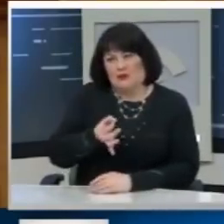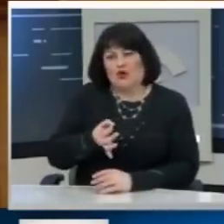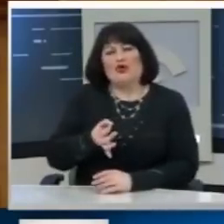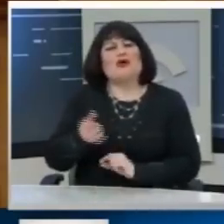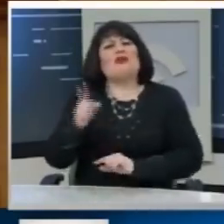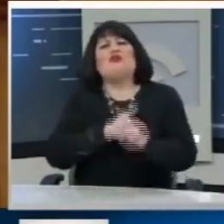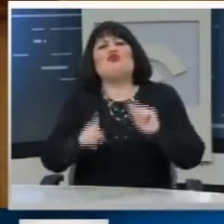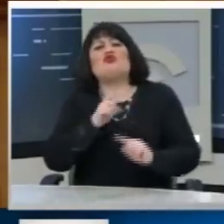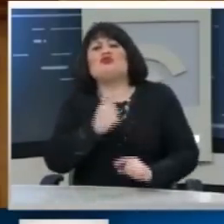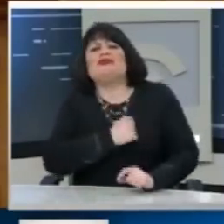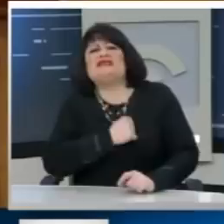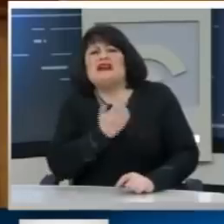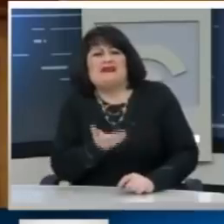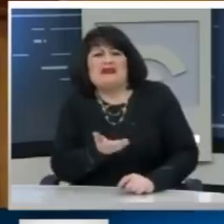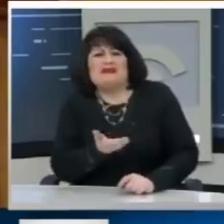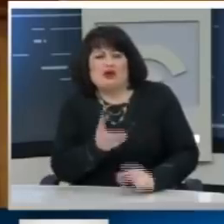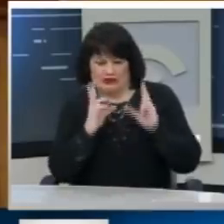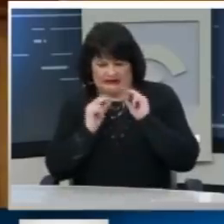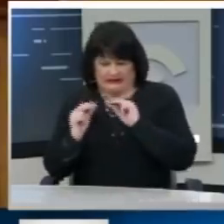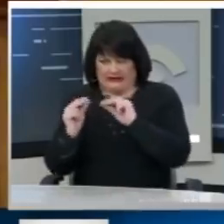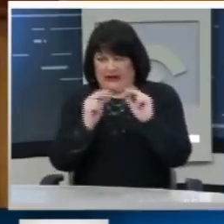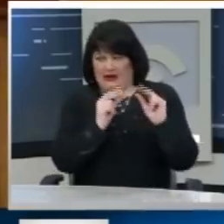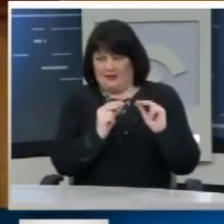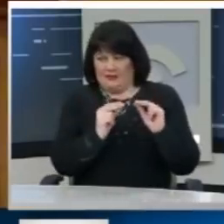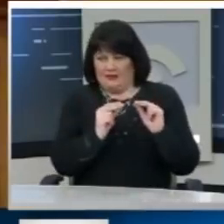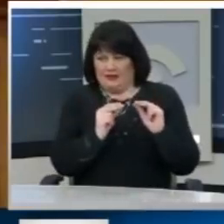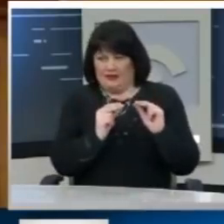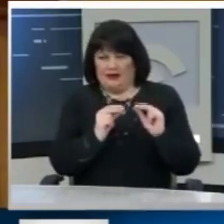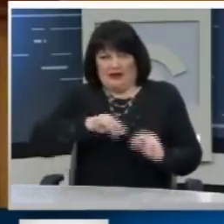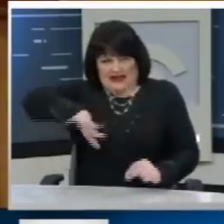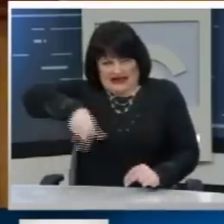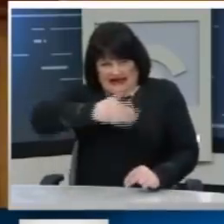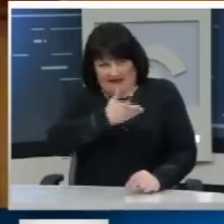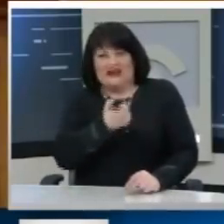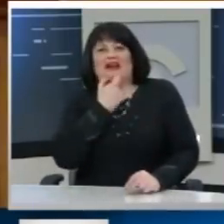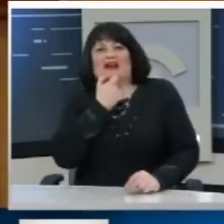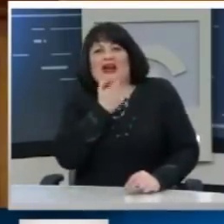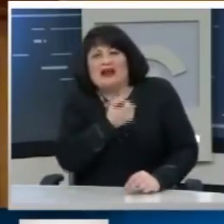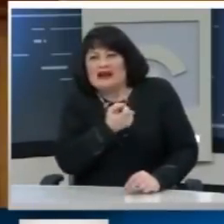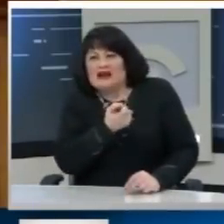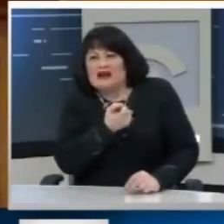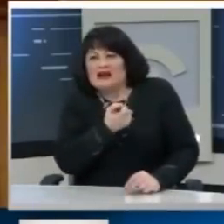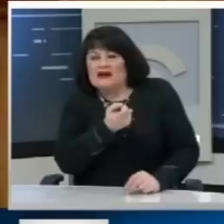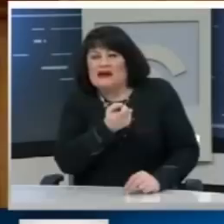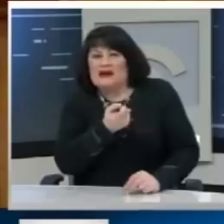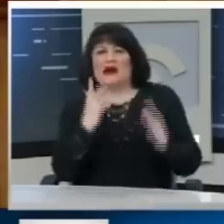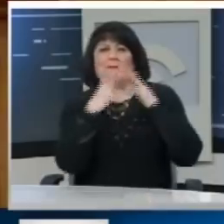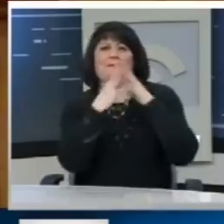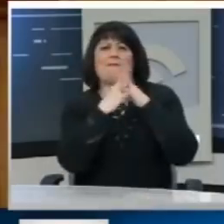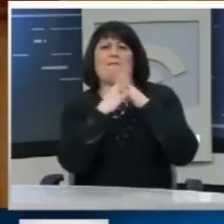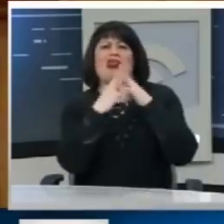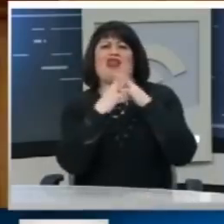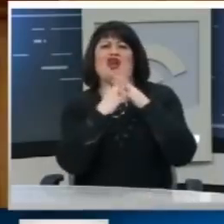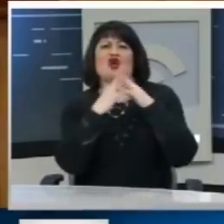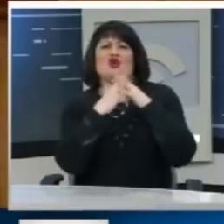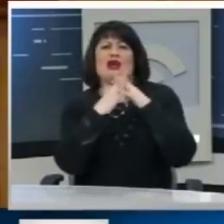θεωρείτε ότι συζητάμε? Με τους κλέφτες? Οι Εγγλέζοι έχουν τον Παρθενώνα και δεν το